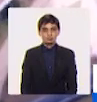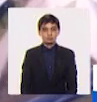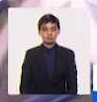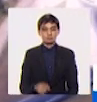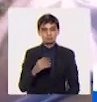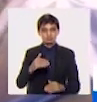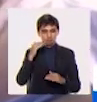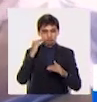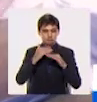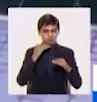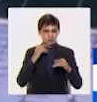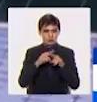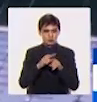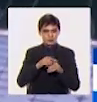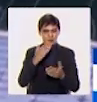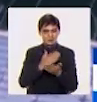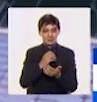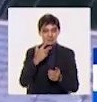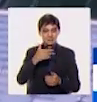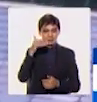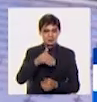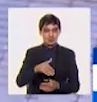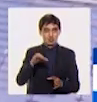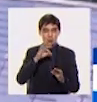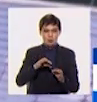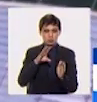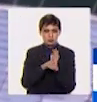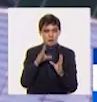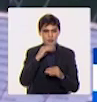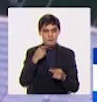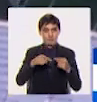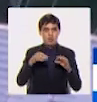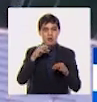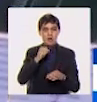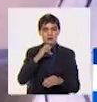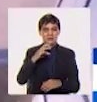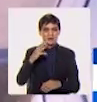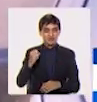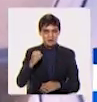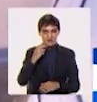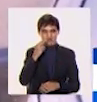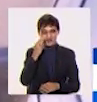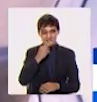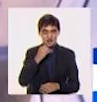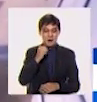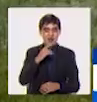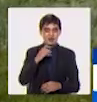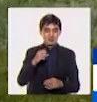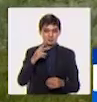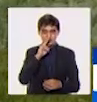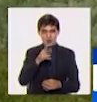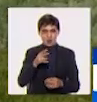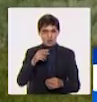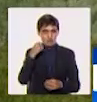Төбесі ашылып жабылатын ішіне 30 мың адам сиятын әйгілі футболистерді жинаған Астана аренаның құрылысына 2 жылдай уақыт кеткен.